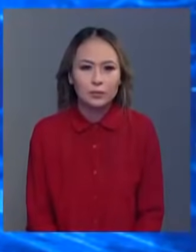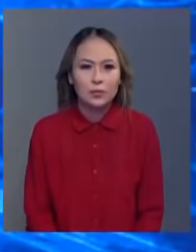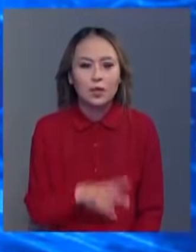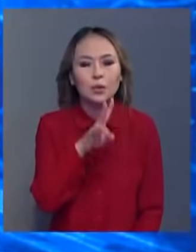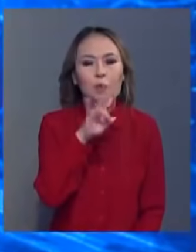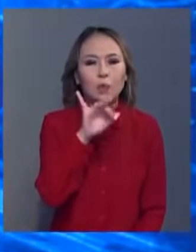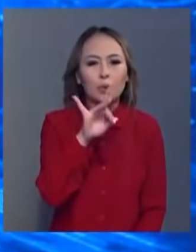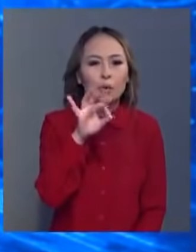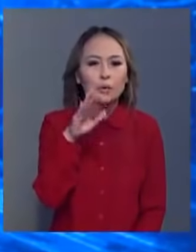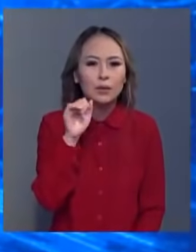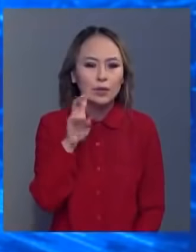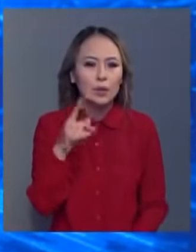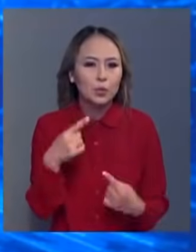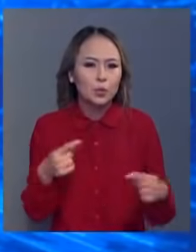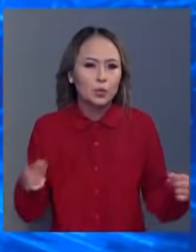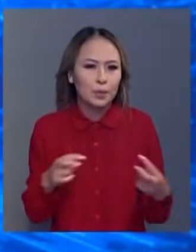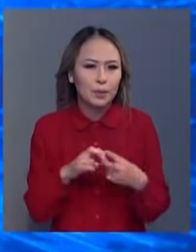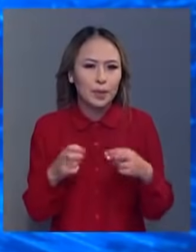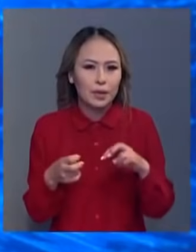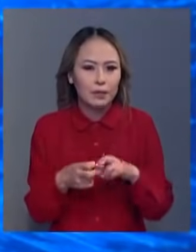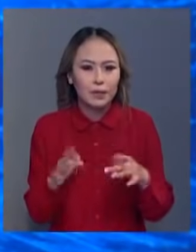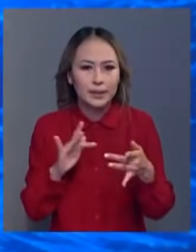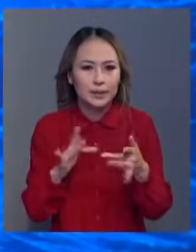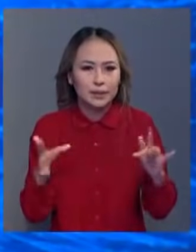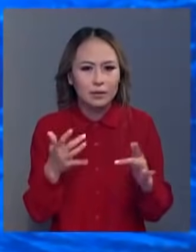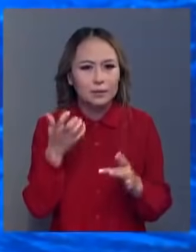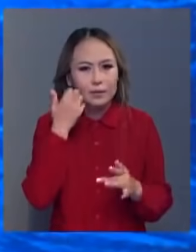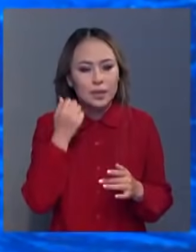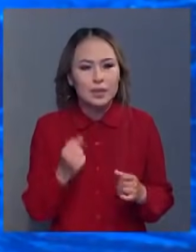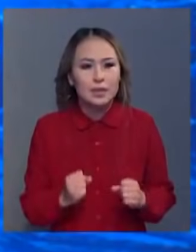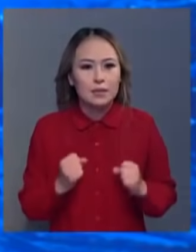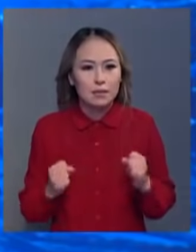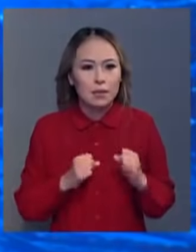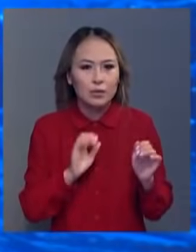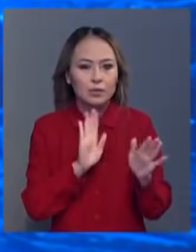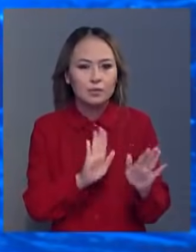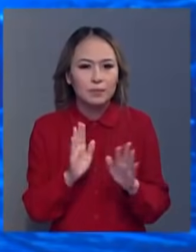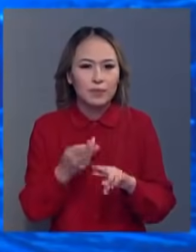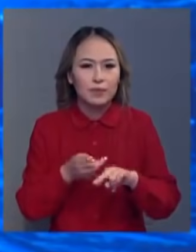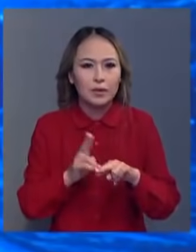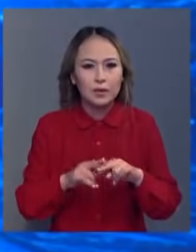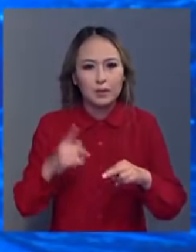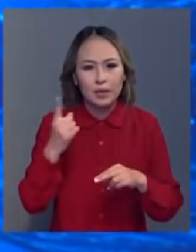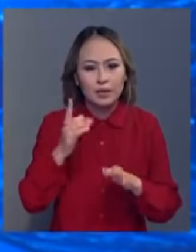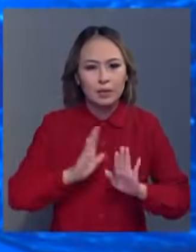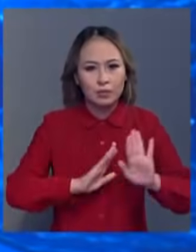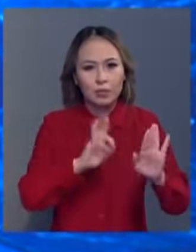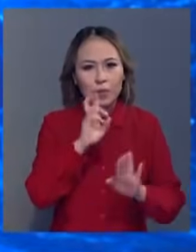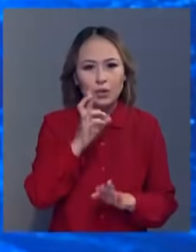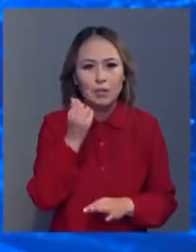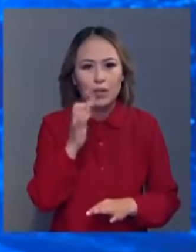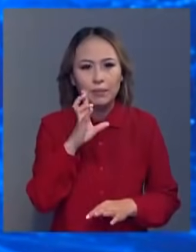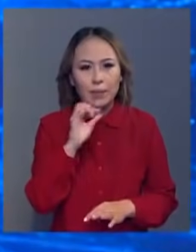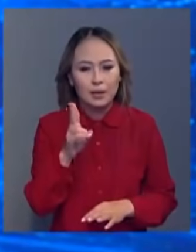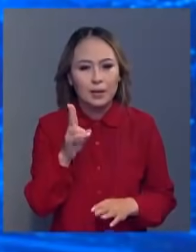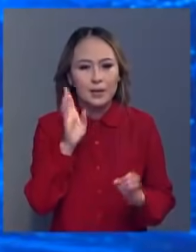Нұр отандықтар өзекті мәселелерді әлеуметтік желілер арқылы реттеуге кіріскен. Бұл туралы партия төрағасының бірінші орынбасары